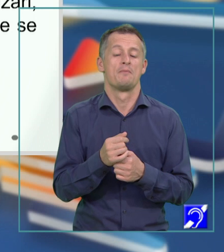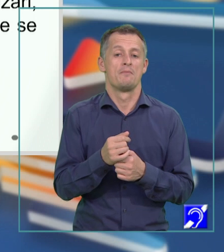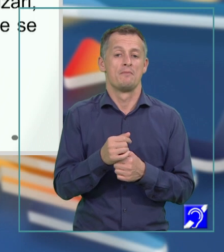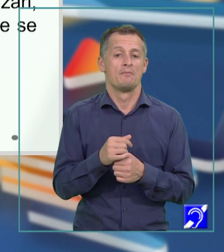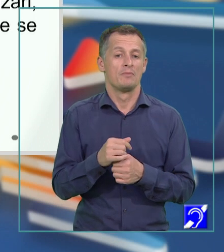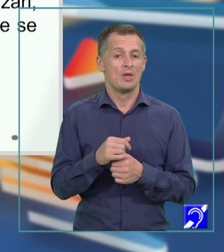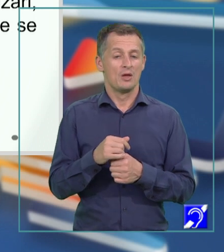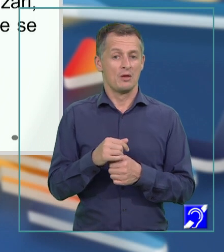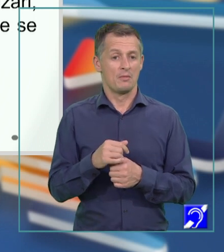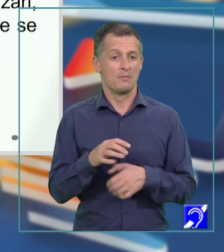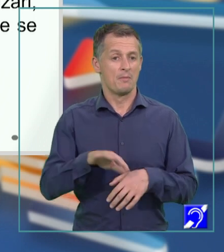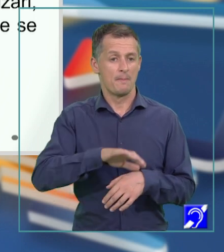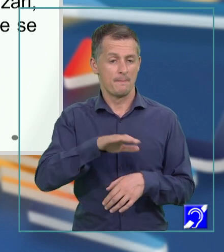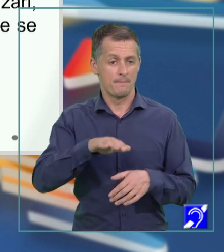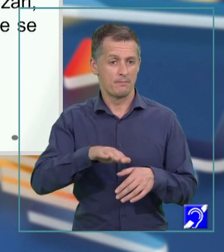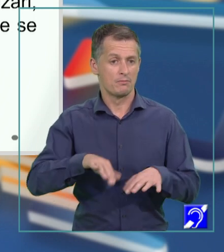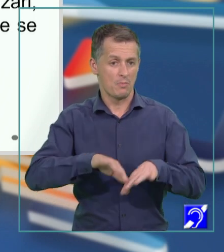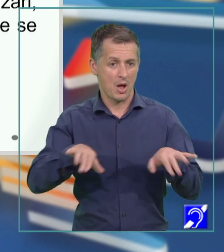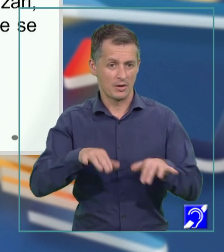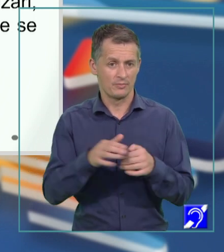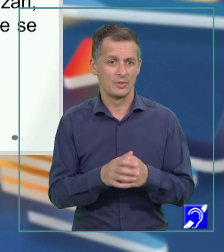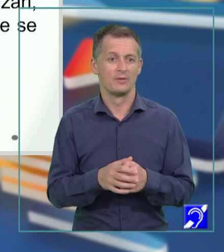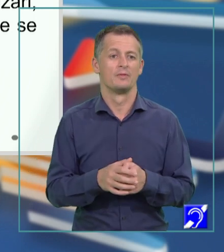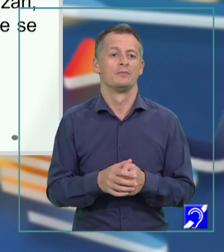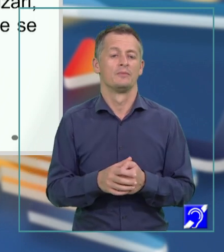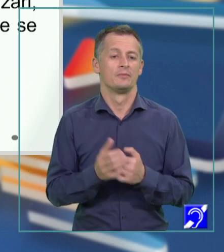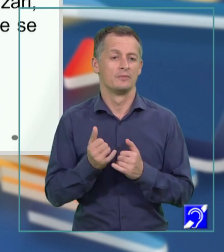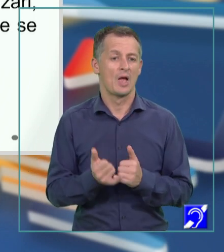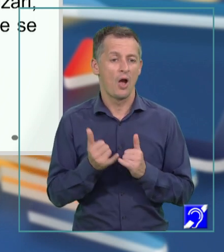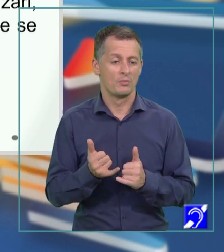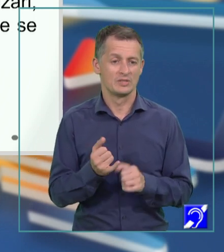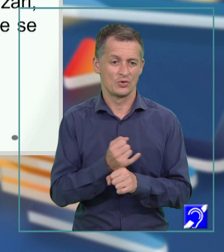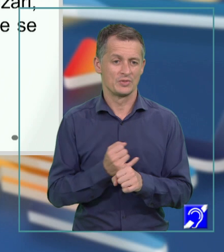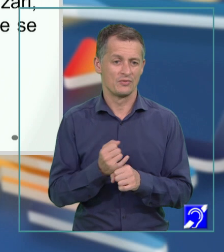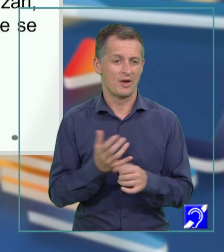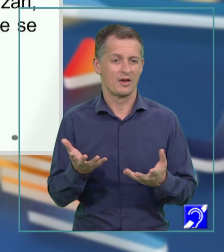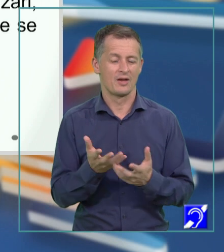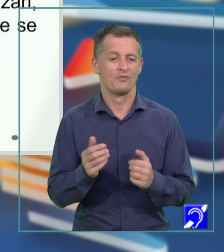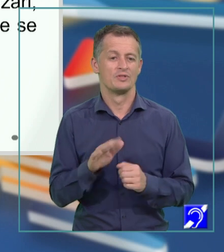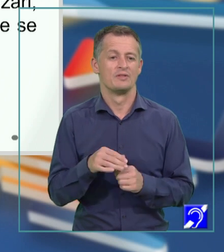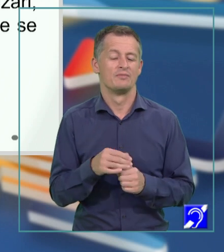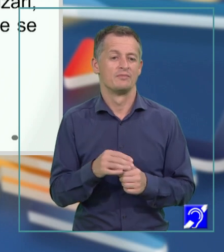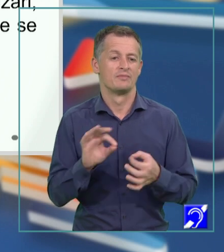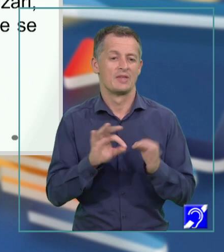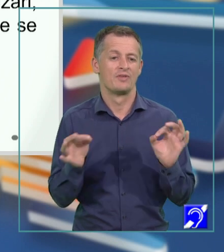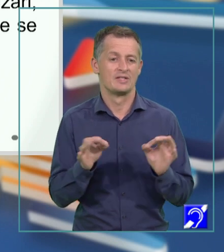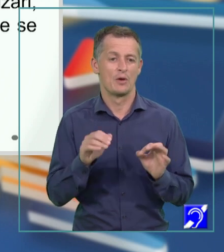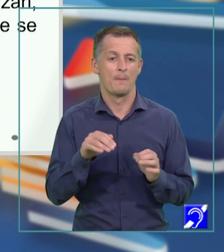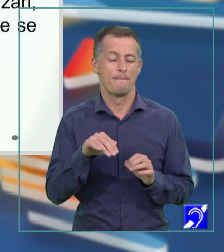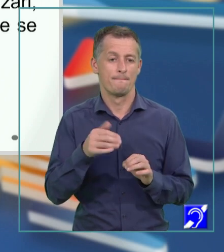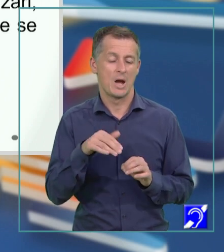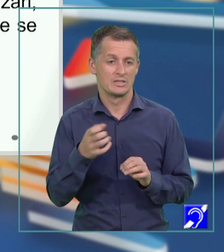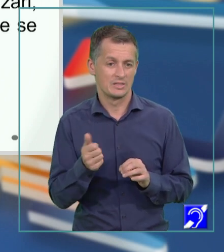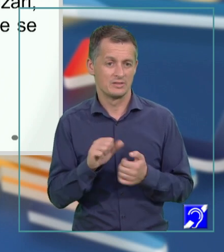cinstea mirilor și ultima masă a fost delicioasă. Iar acum, haideți să vedem care ar fi definiția lui masă,